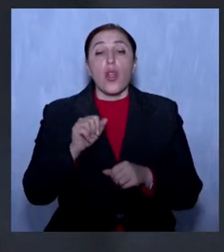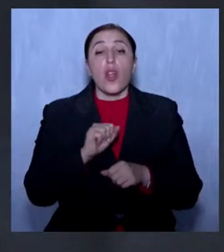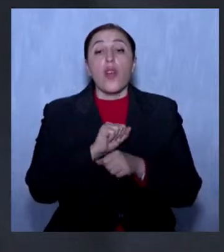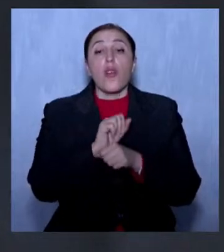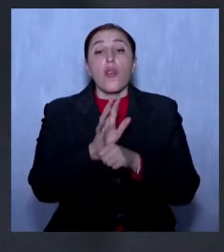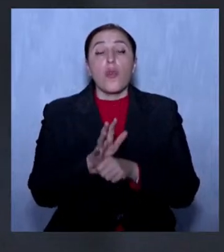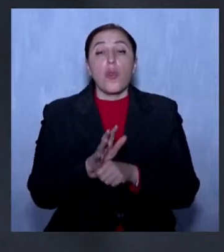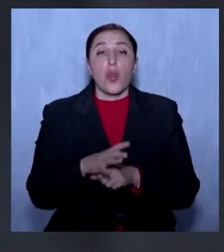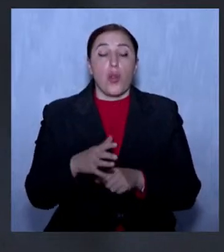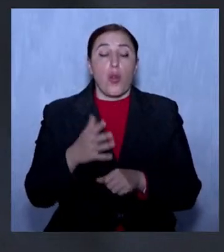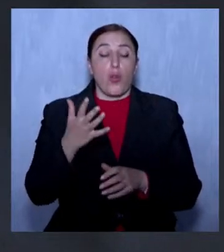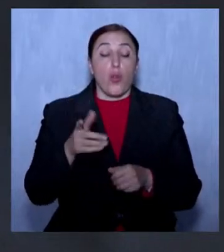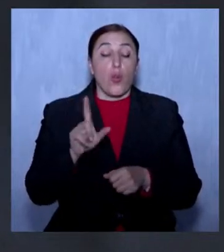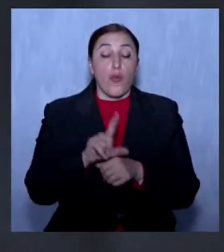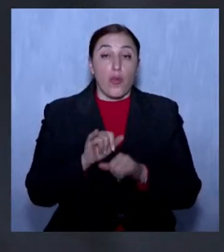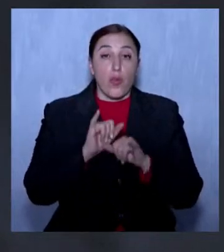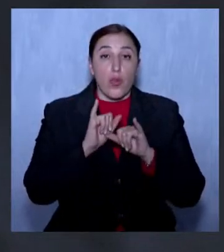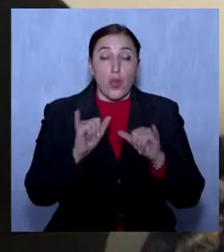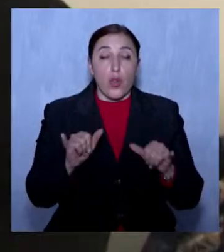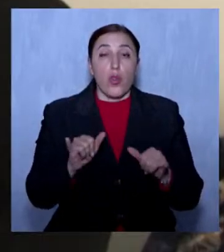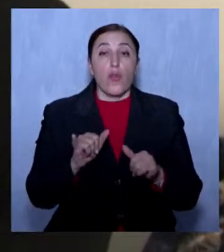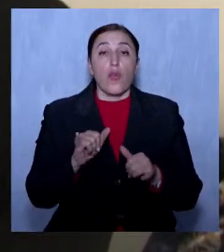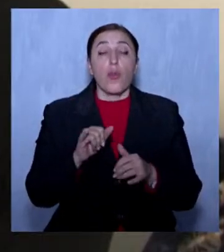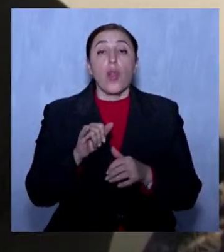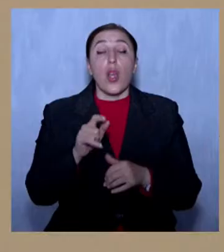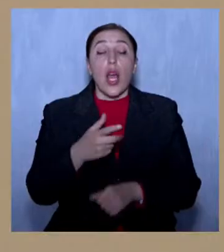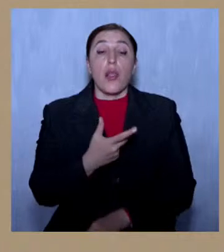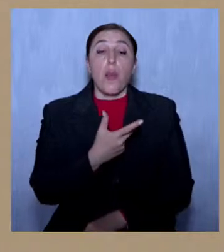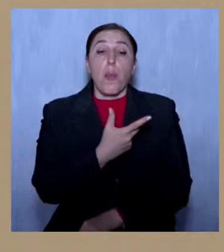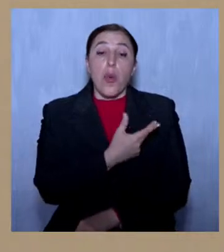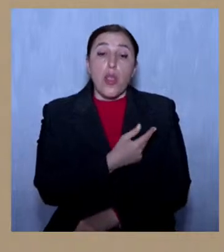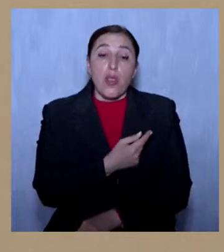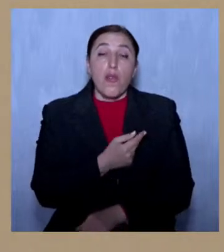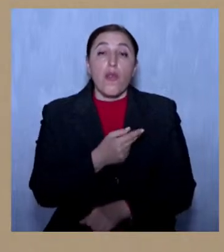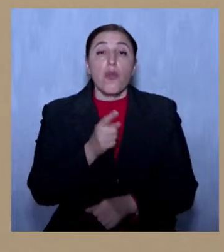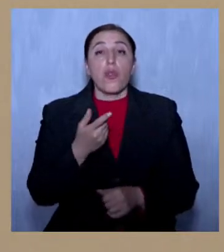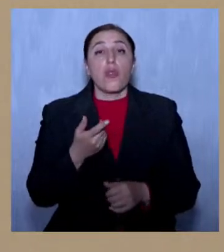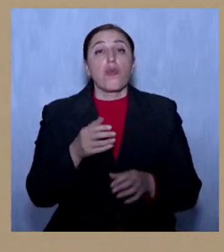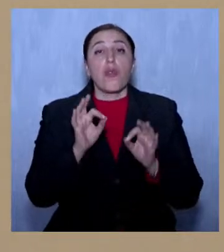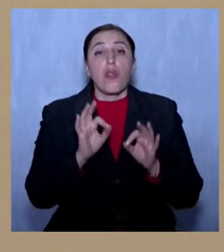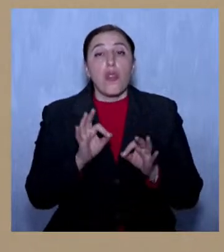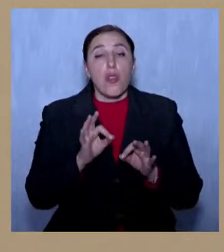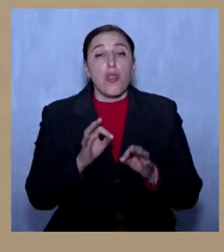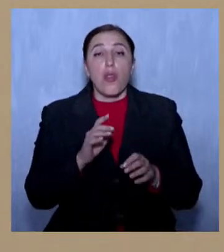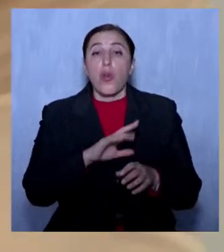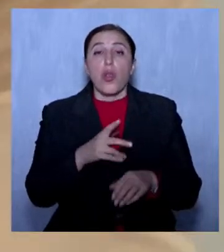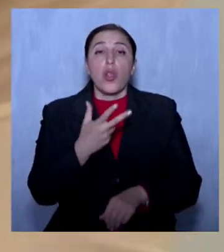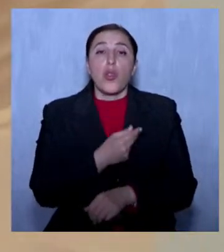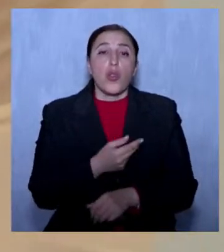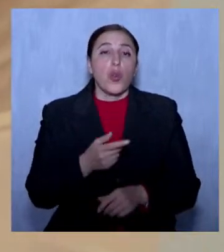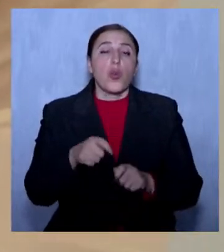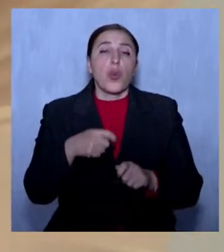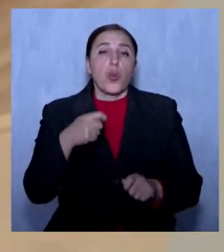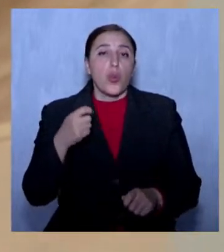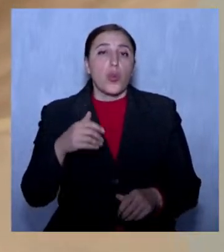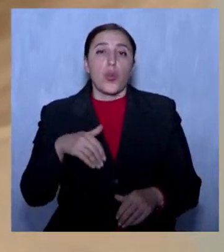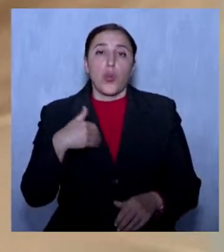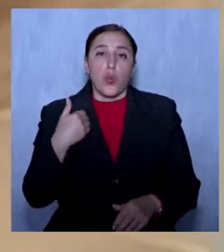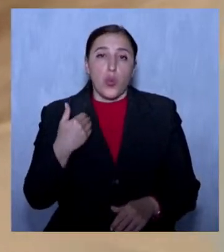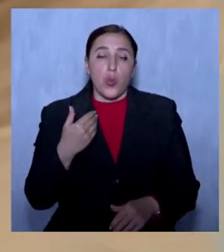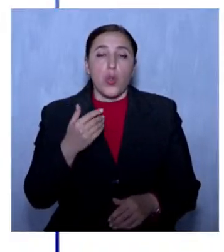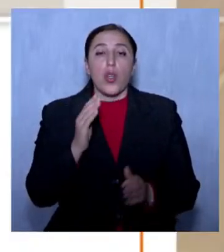ալիքի մասին են ահազանգում, որպես պատճառ նշելով պատվաստման դանդաղ տեմպերն ու հակահամաճարակային կանոնների անտեսումը։